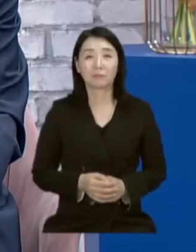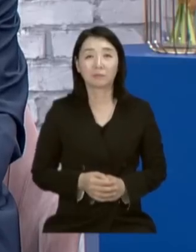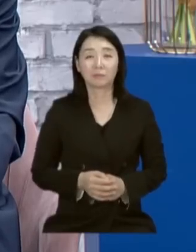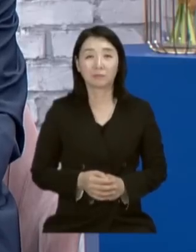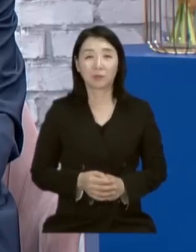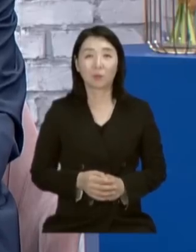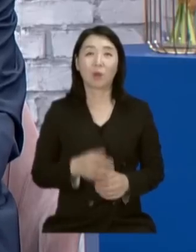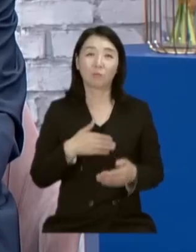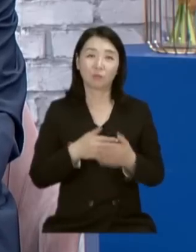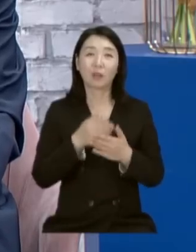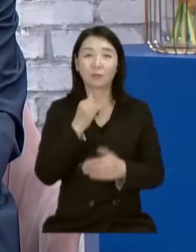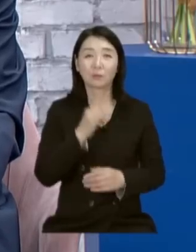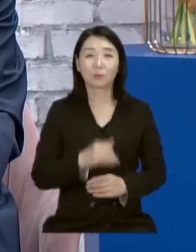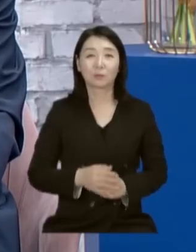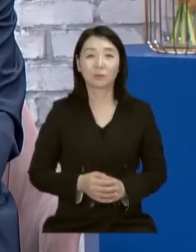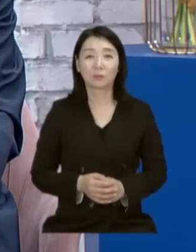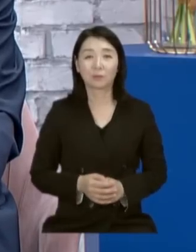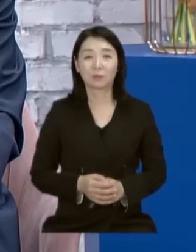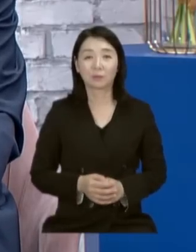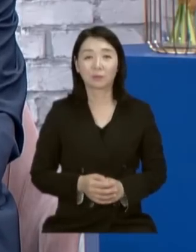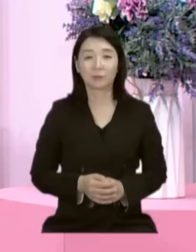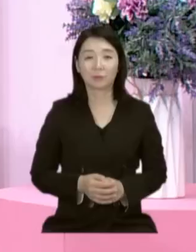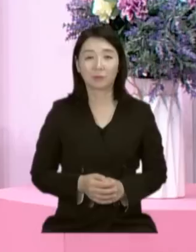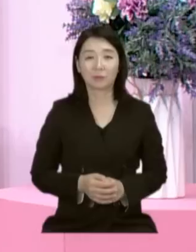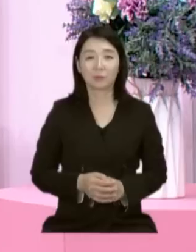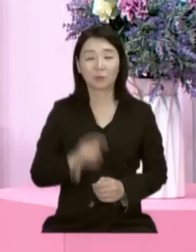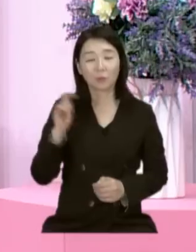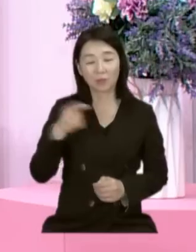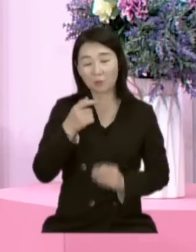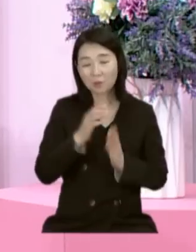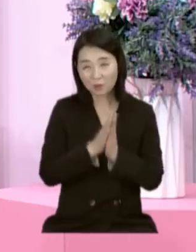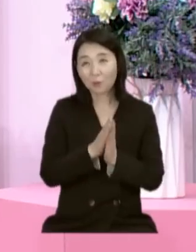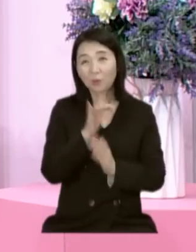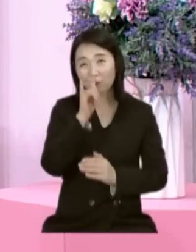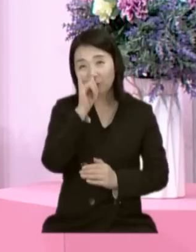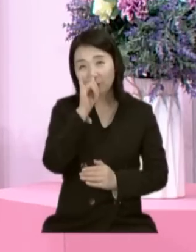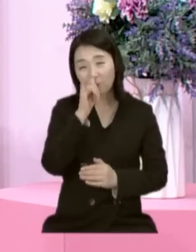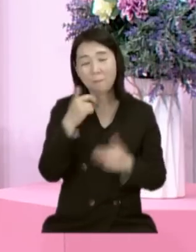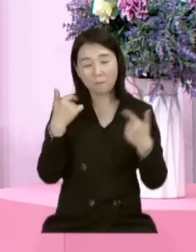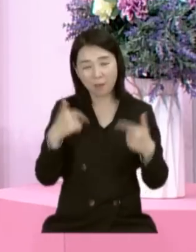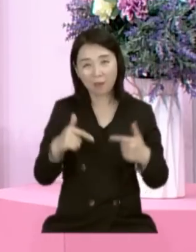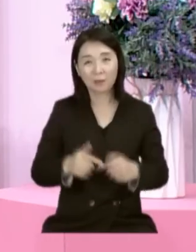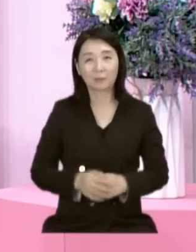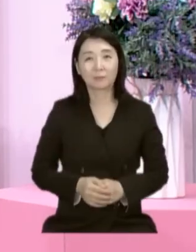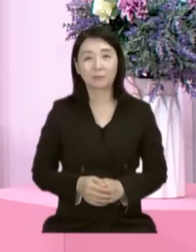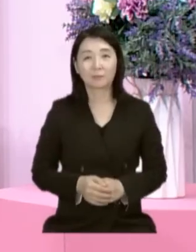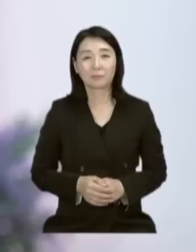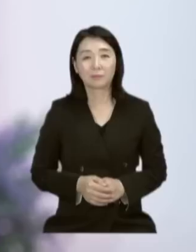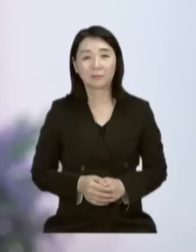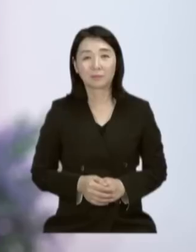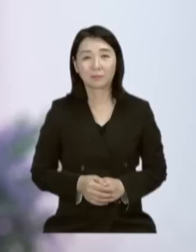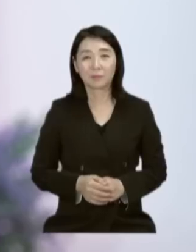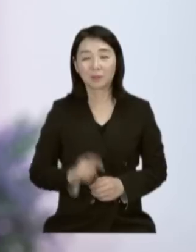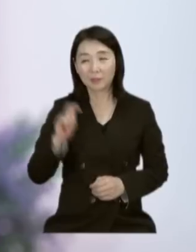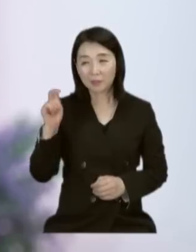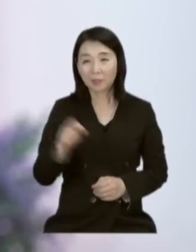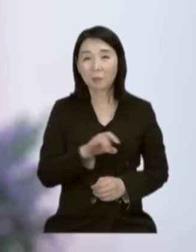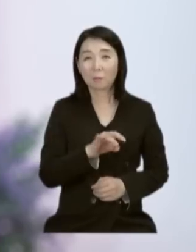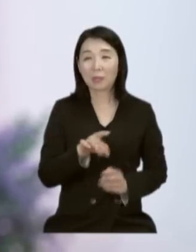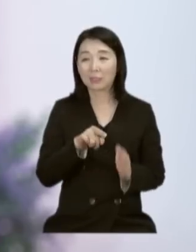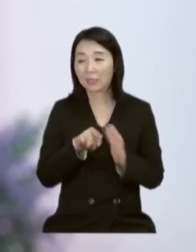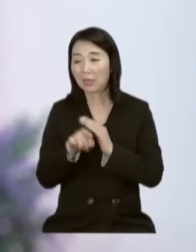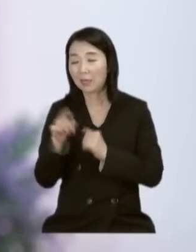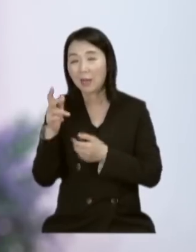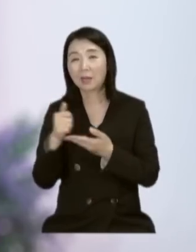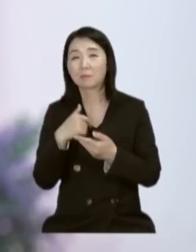또 뭐 불안도 하고 네, 네. 이때부터 제가 새벽 기도를 하게 됩니다. 매일. 그래서 새벽마다